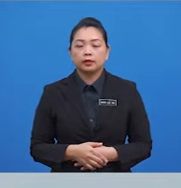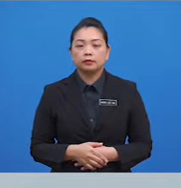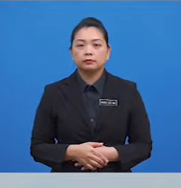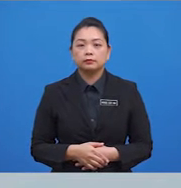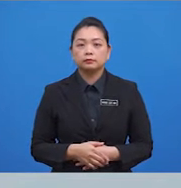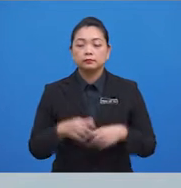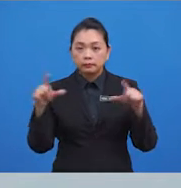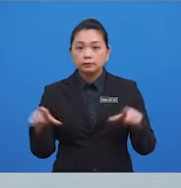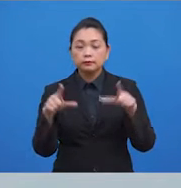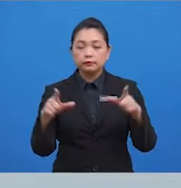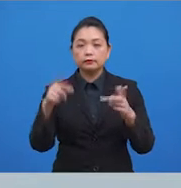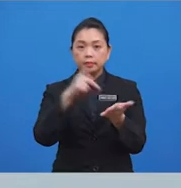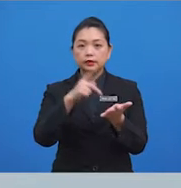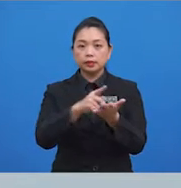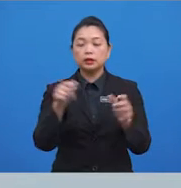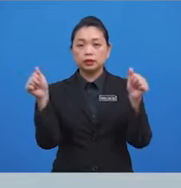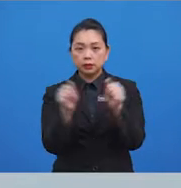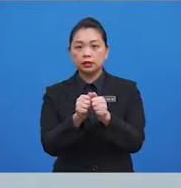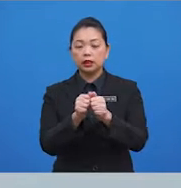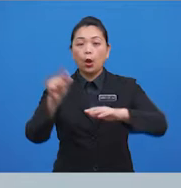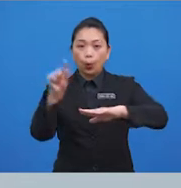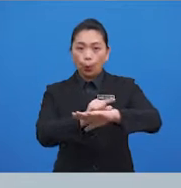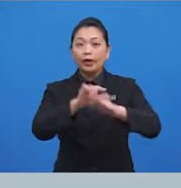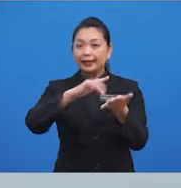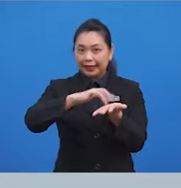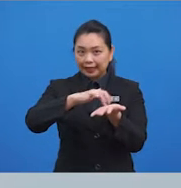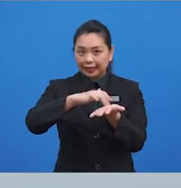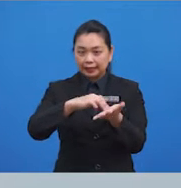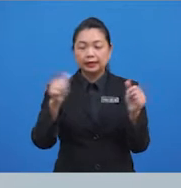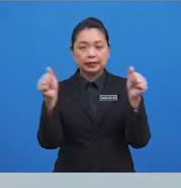Lakukan pengiraan dengan menggunakan kalkulator dengan cermat.